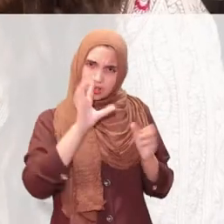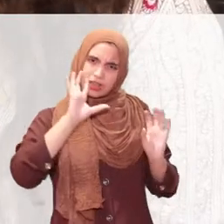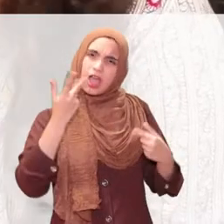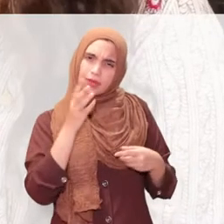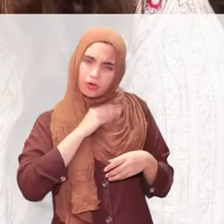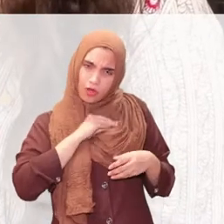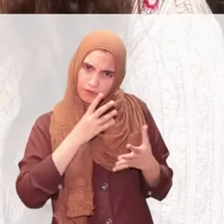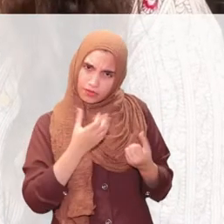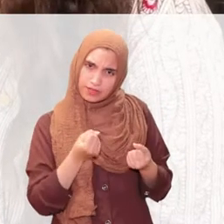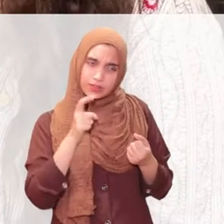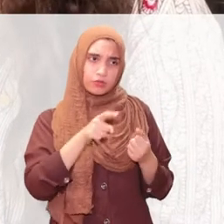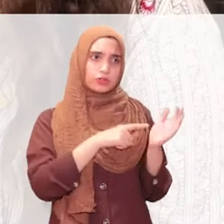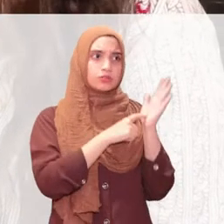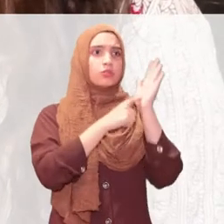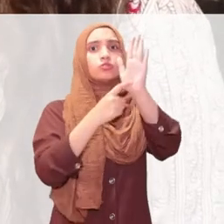लाइक